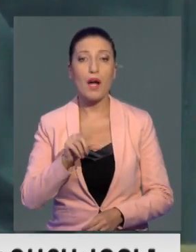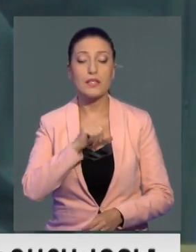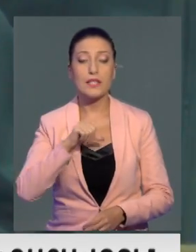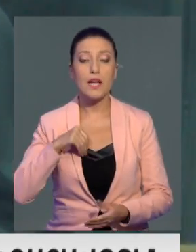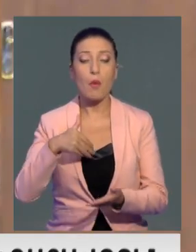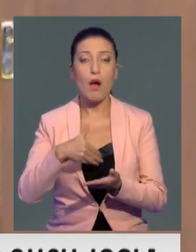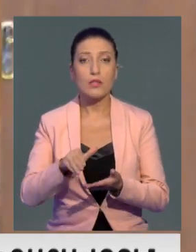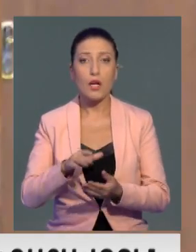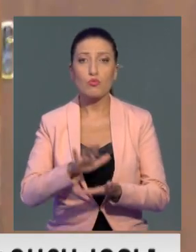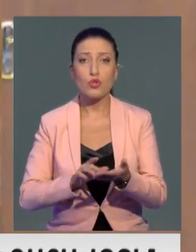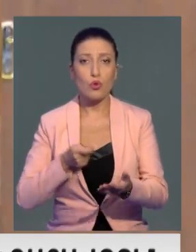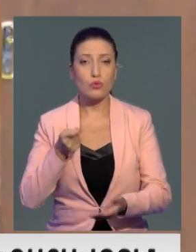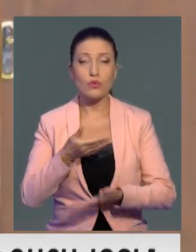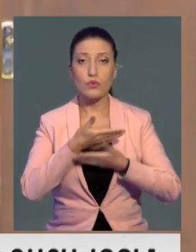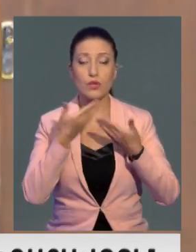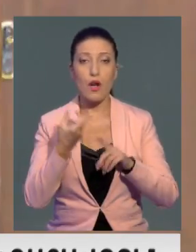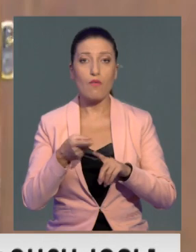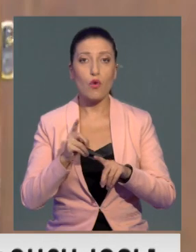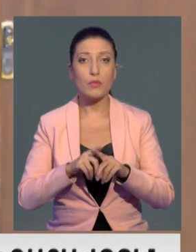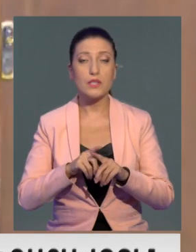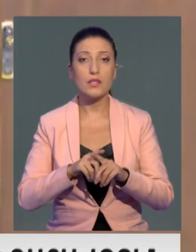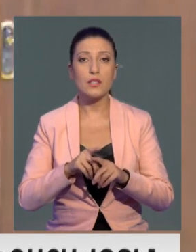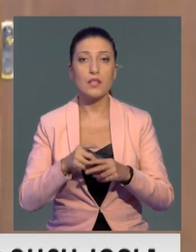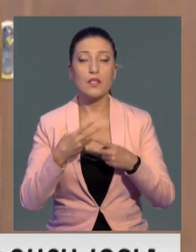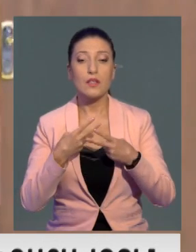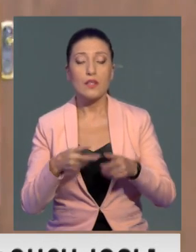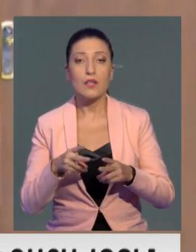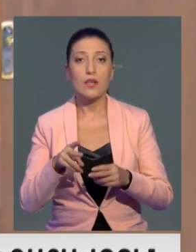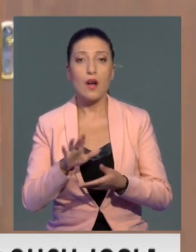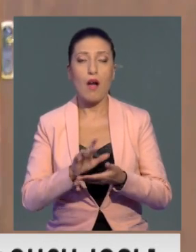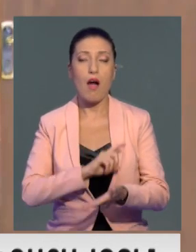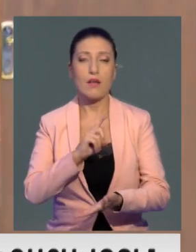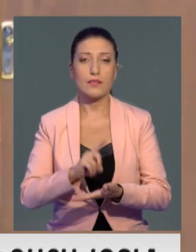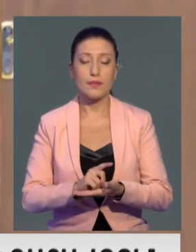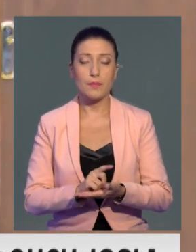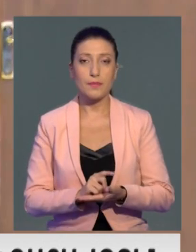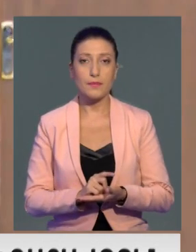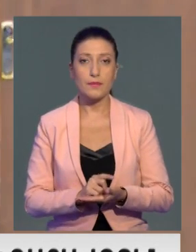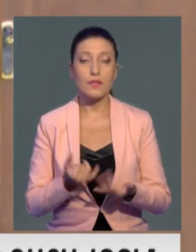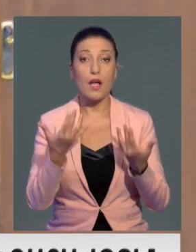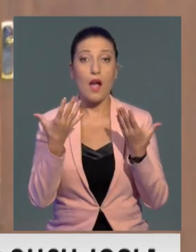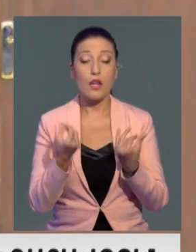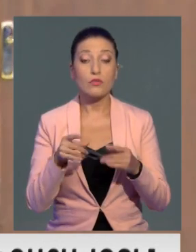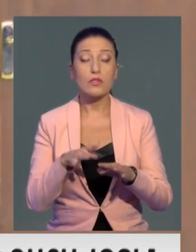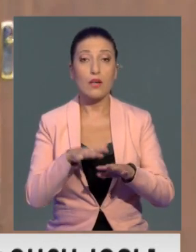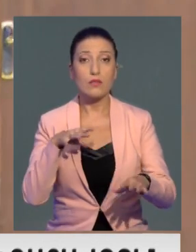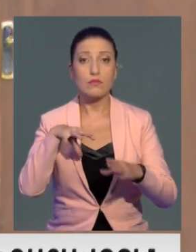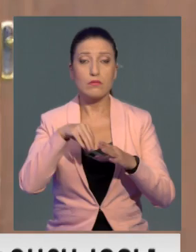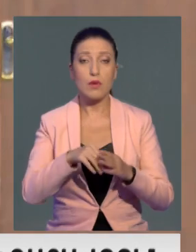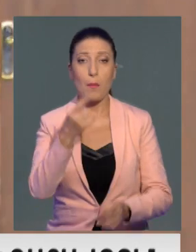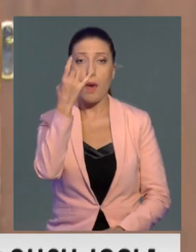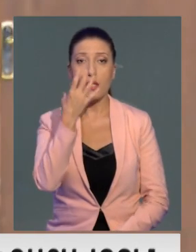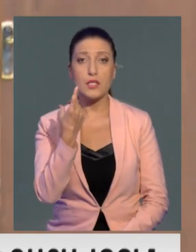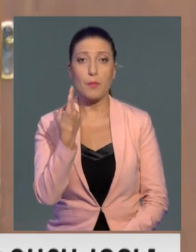միջնորդություն չեն հայտնում, որպեսզի քննարկվի խափանման միջոցի հարցը։ Ասեմ, որ այսօր այս դահլիճում մարտի 1-ի գործով